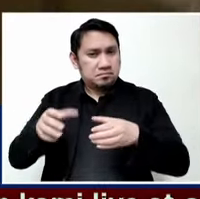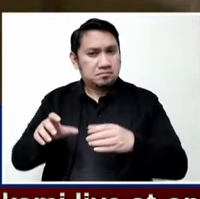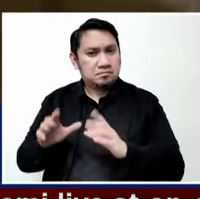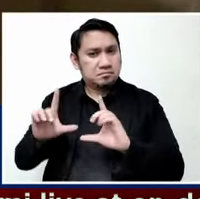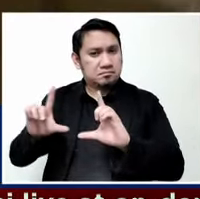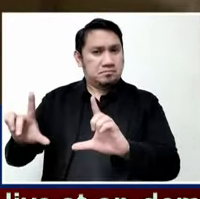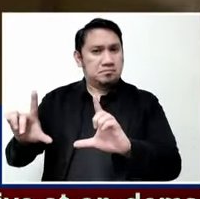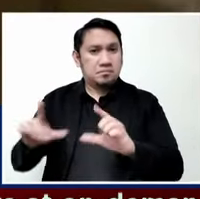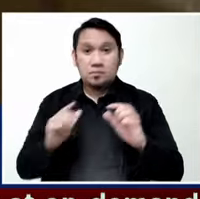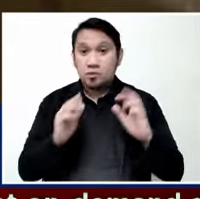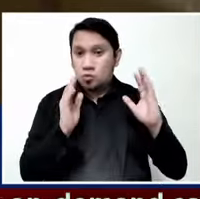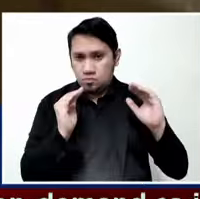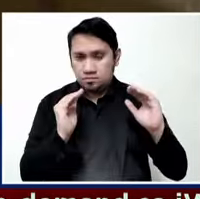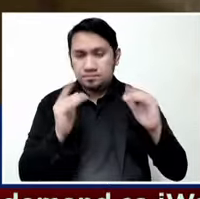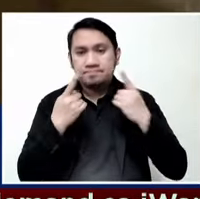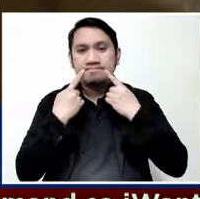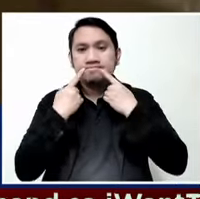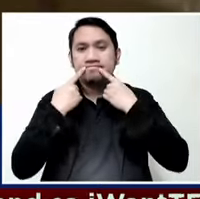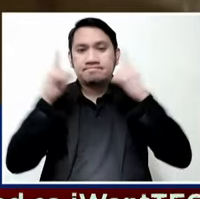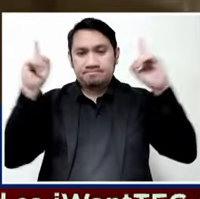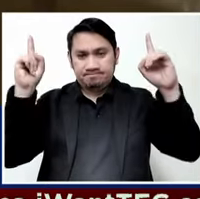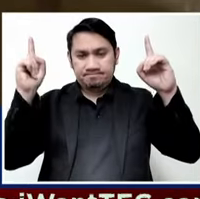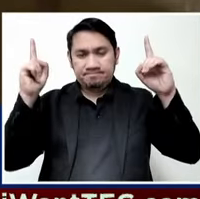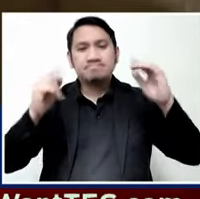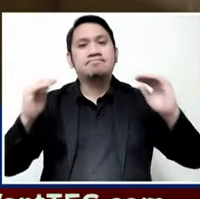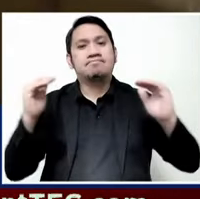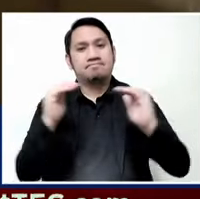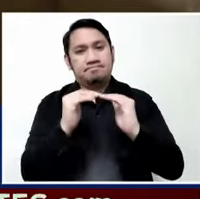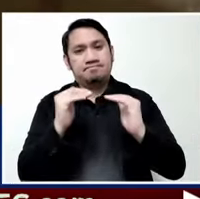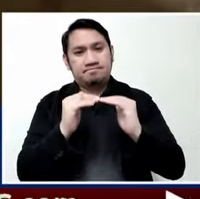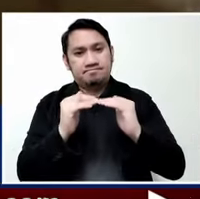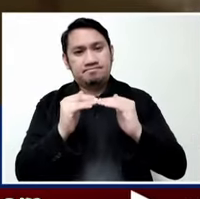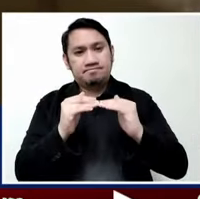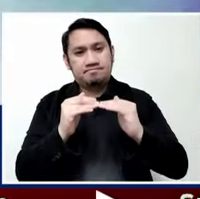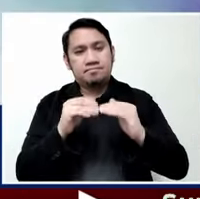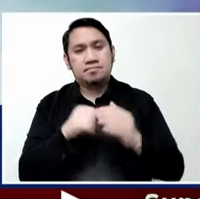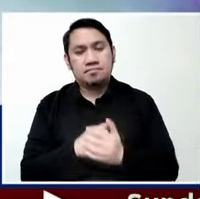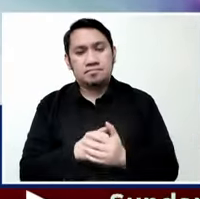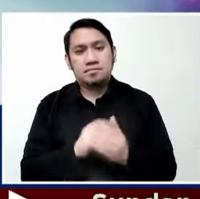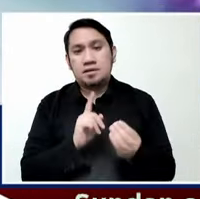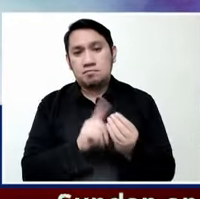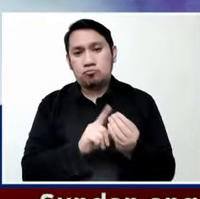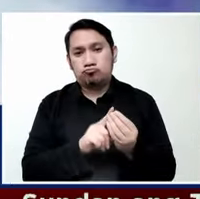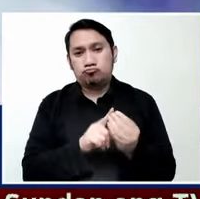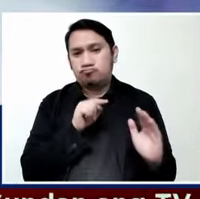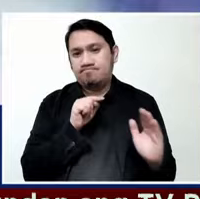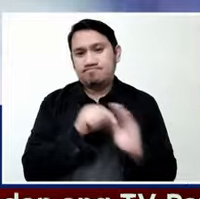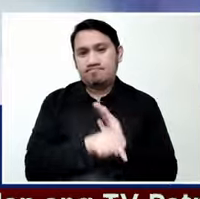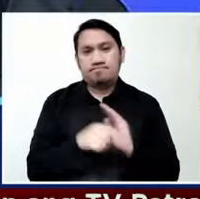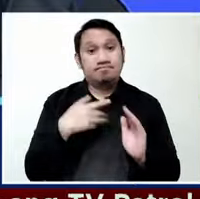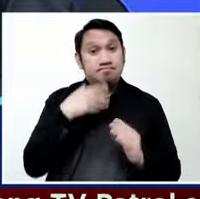umasa siyang makakamit na kalaunan ang katarungan sa pagpatay sa kanyang asawa.